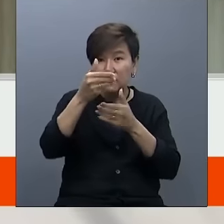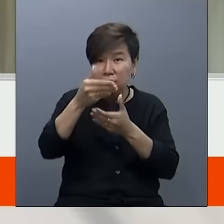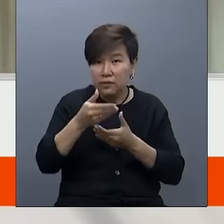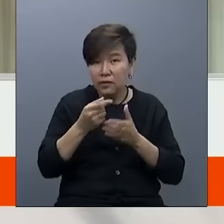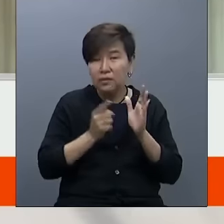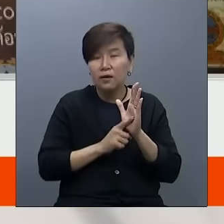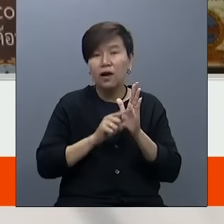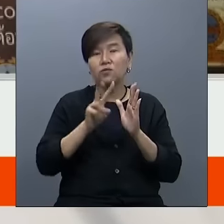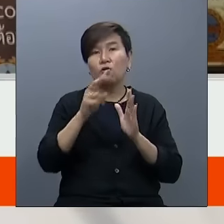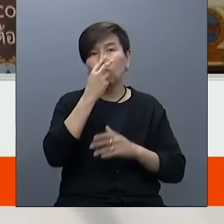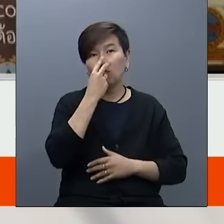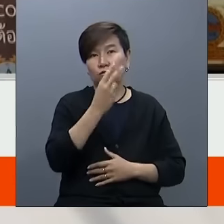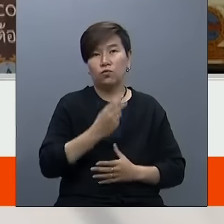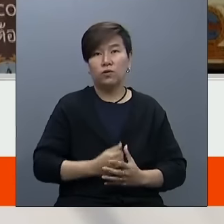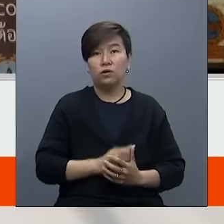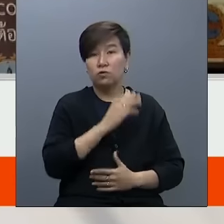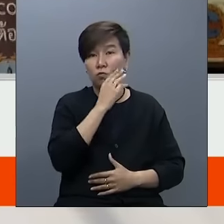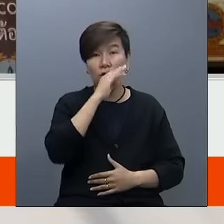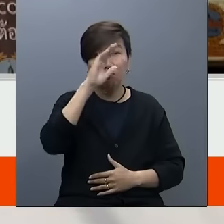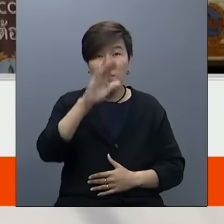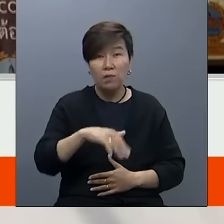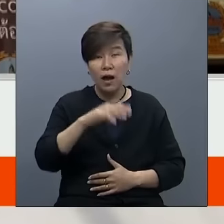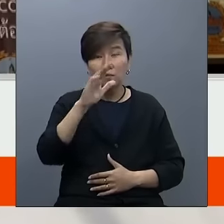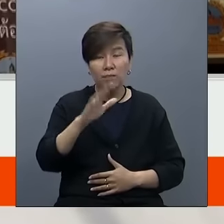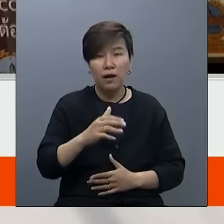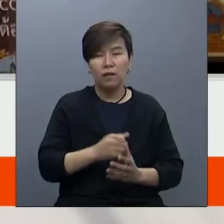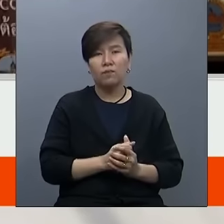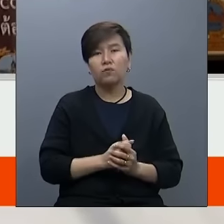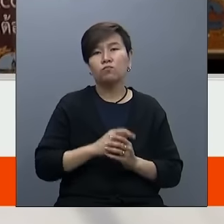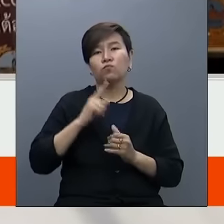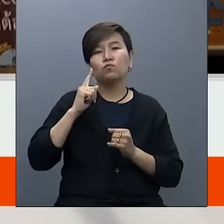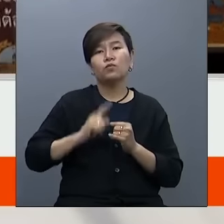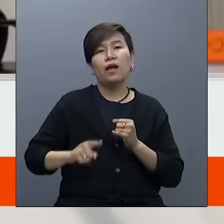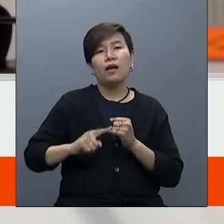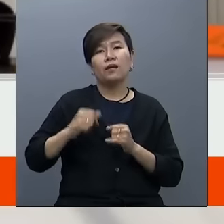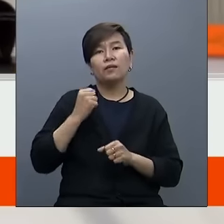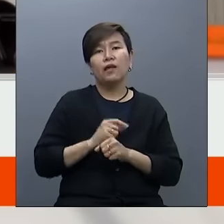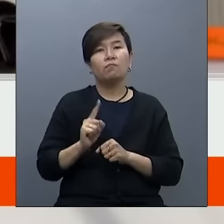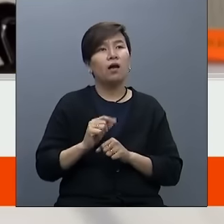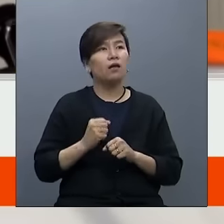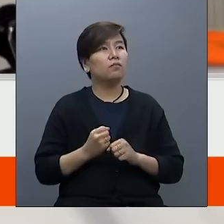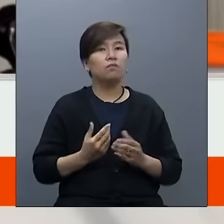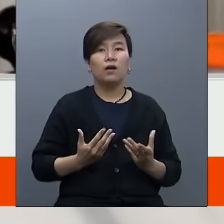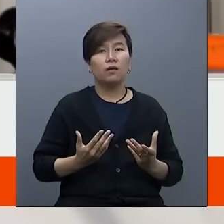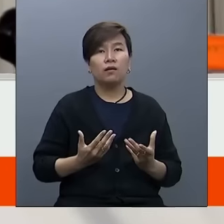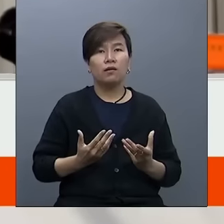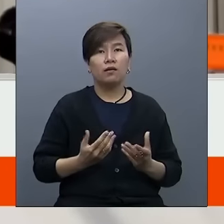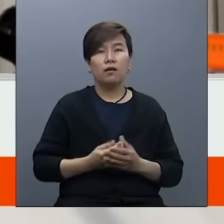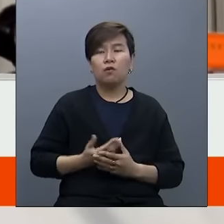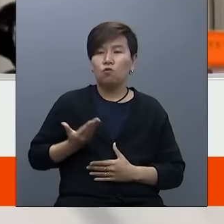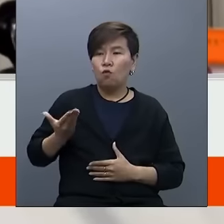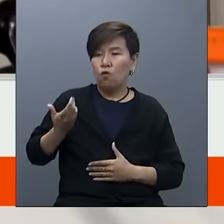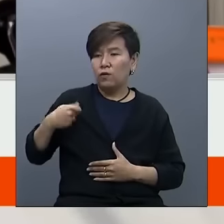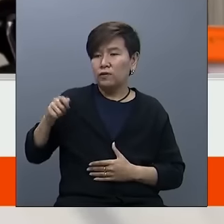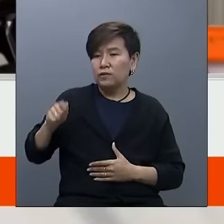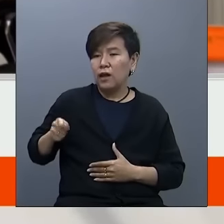นนะถ้าไปออกอีกแล้วก็ท่านไม่มาอีกก็กระบวนการสุดท้ายท่านพนักงานสอบสวนไม่รู้จะทำอีท่าไหนก็ต้องไปอาจจะไปขอหมายจับที่